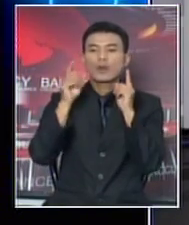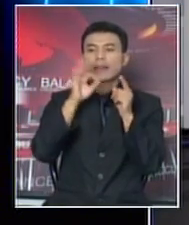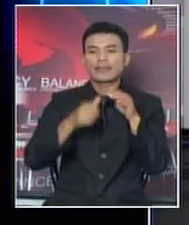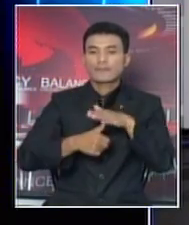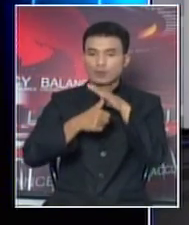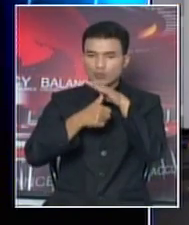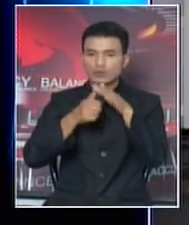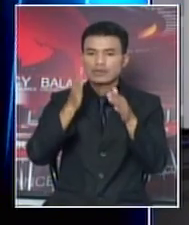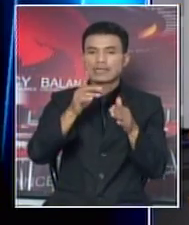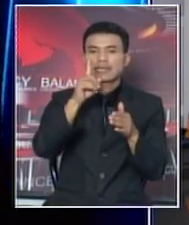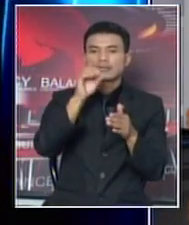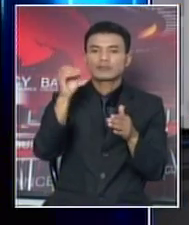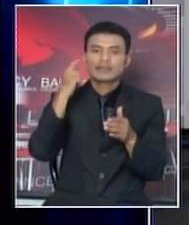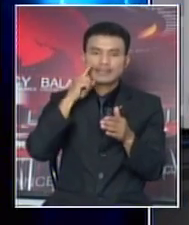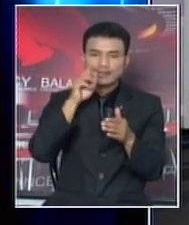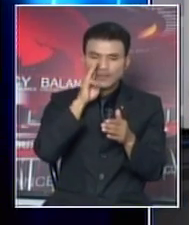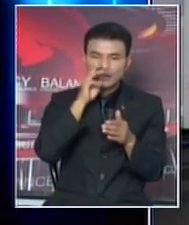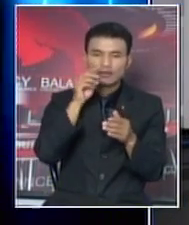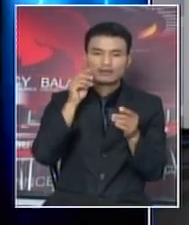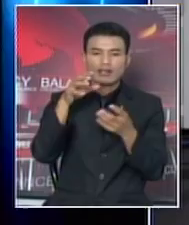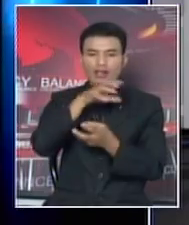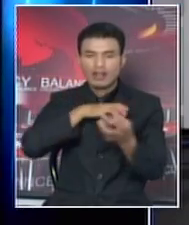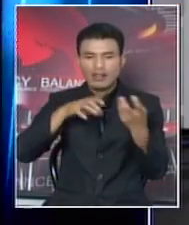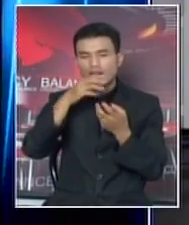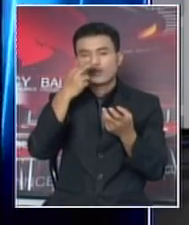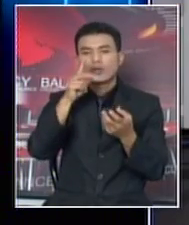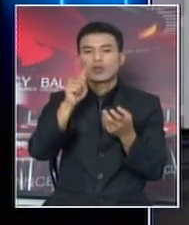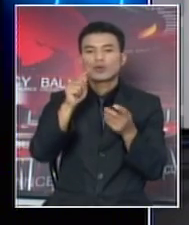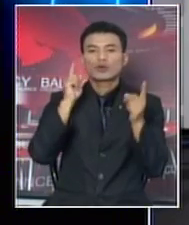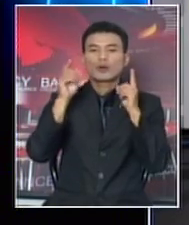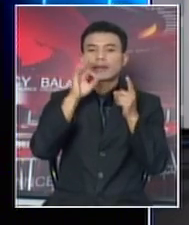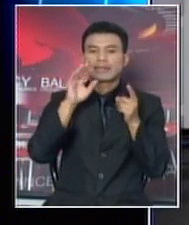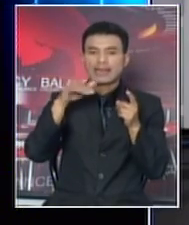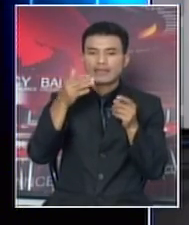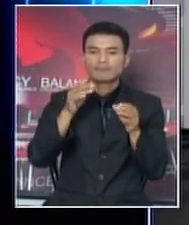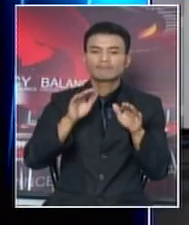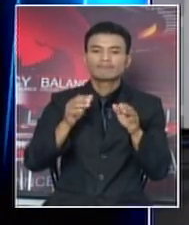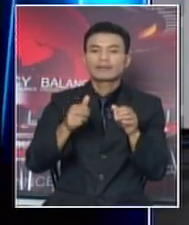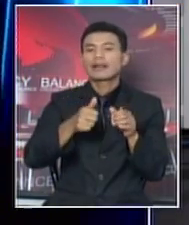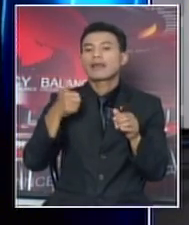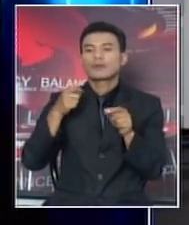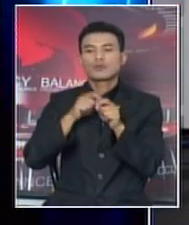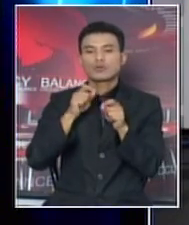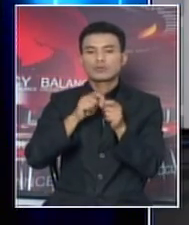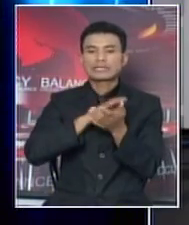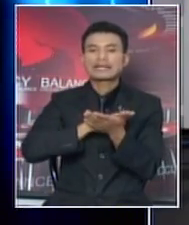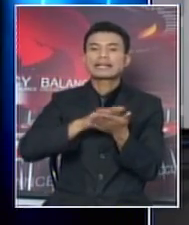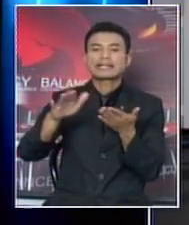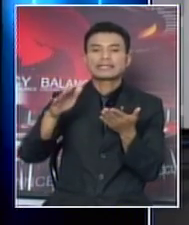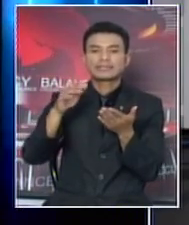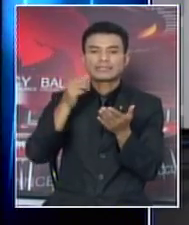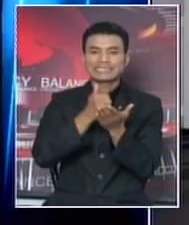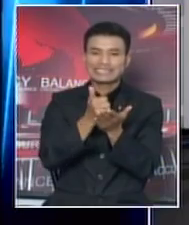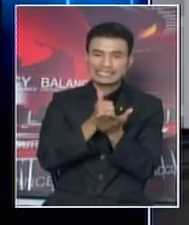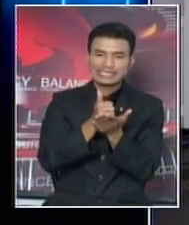अवधिमा अस्त व्यस्त रहेको नगरपालिकालाई समृद्धिको दिशातिर अघि बढाउन क्लिन जिरी ग्रिन